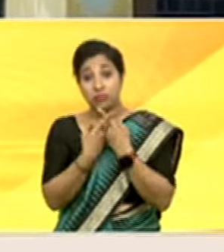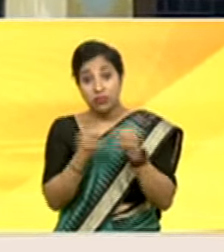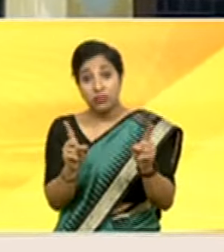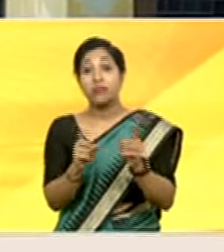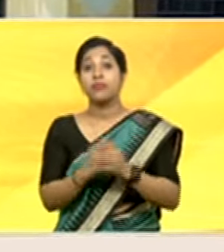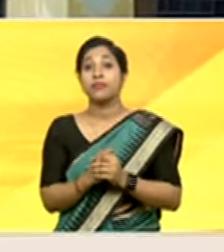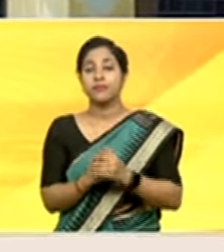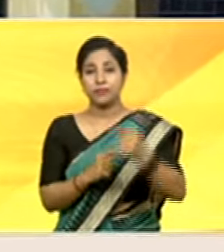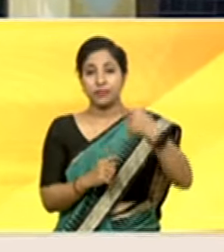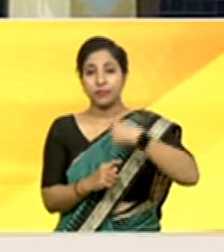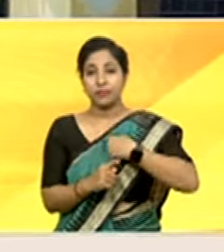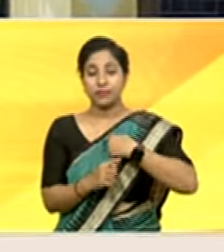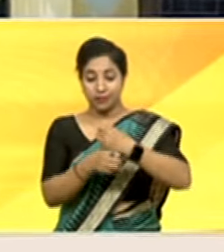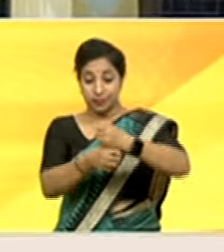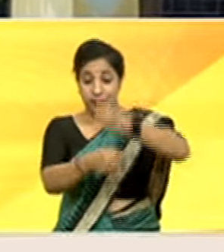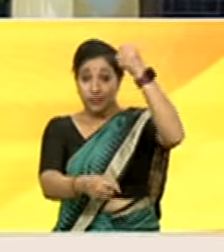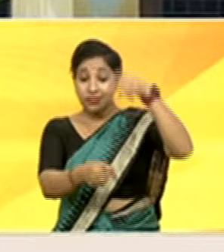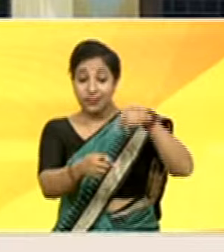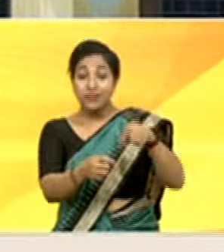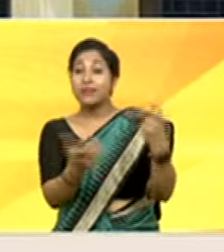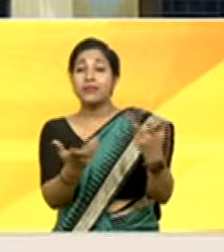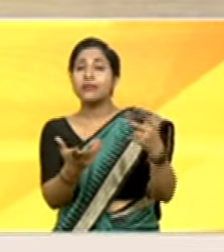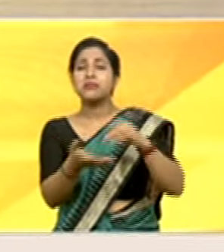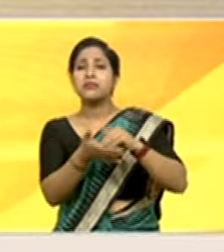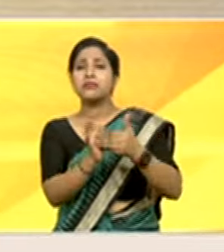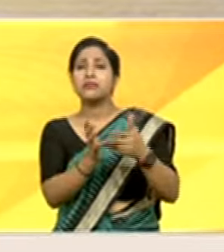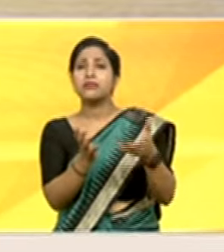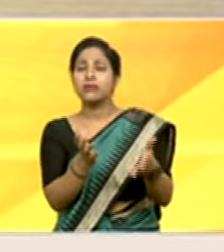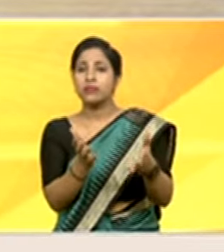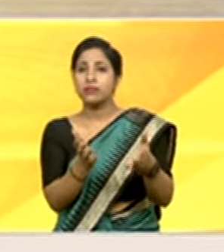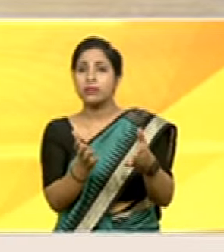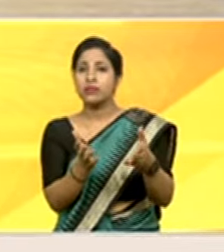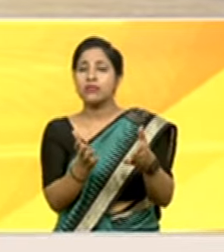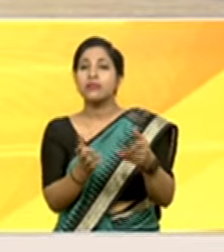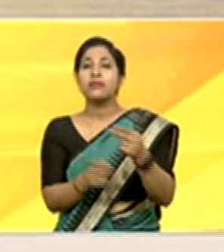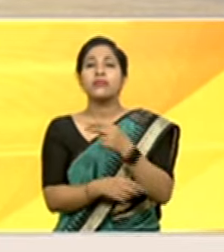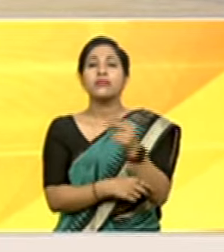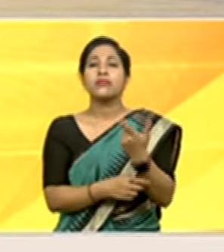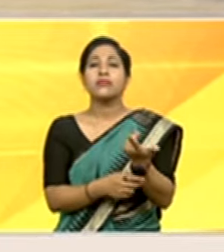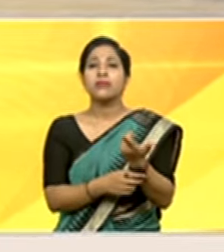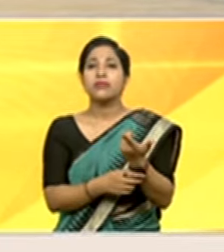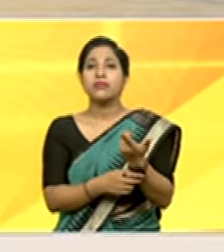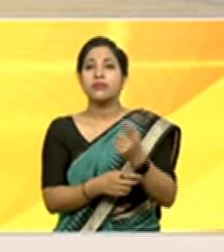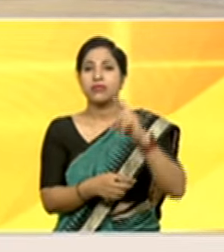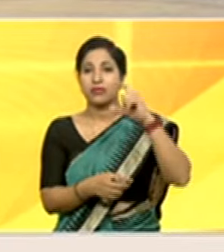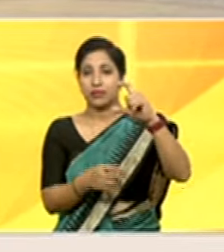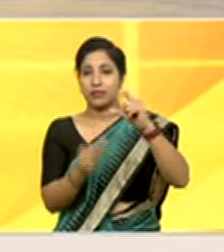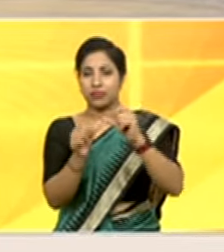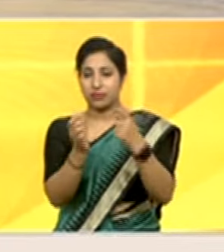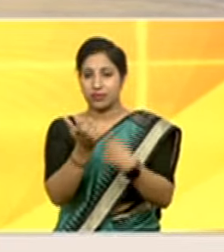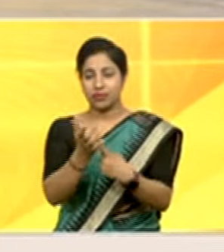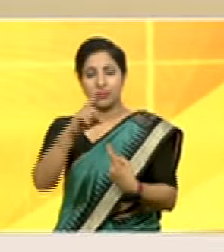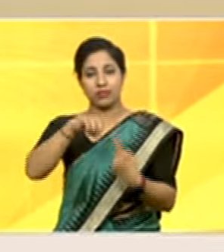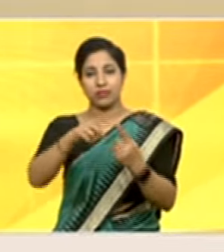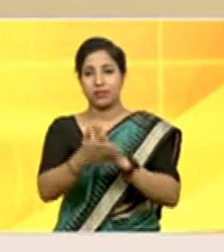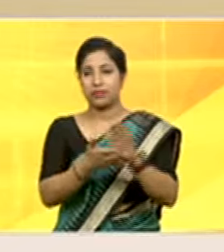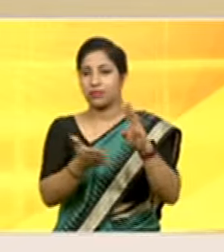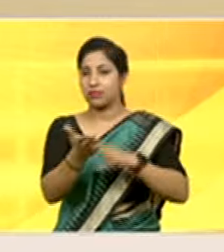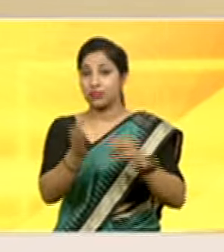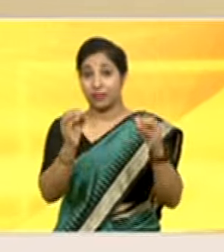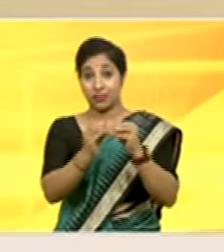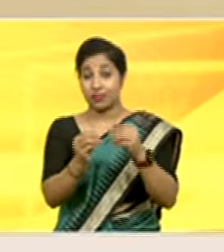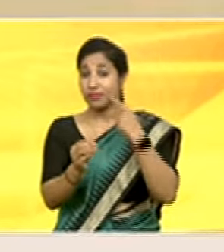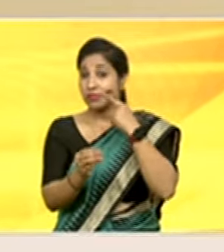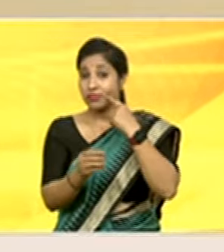मैं जिस चाते की बात कर रहा हूँ वो है कार्थुम भी चाते और